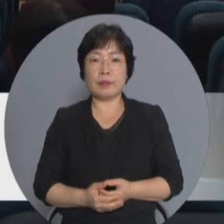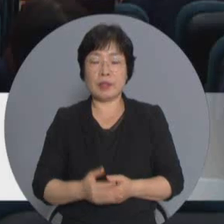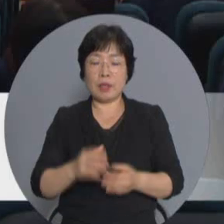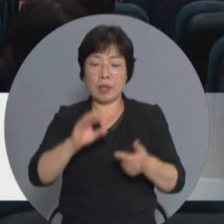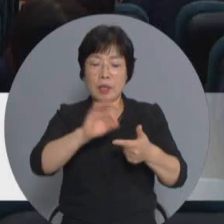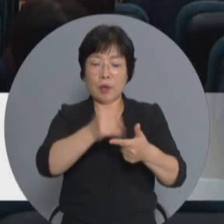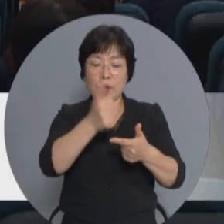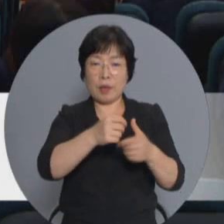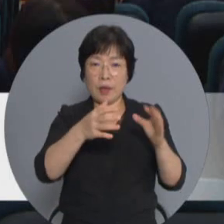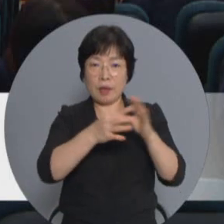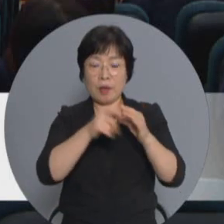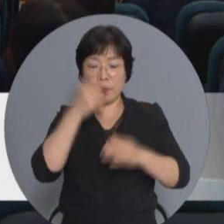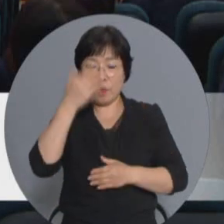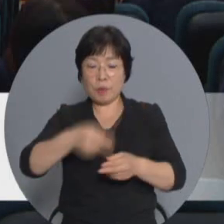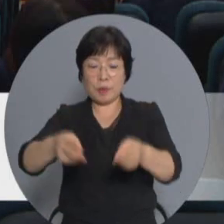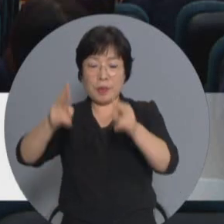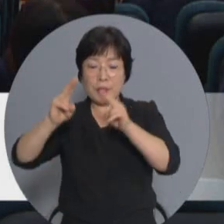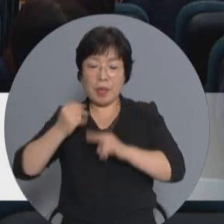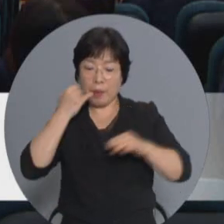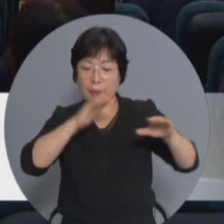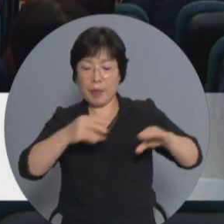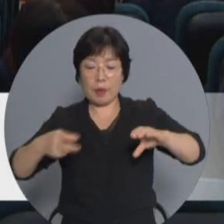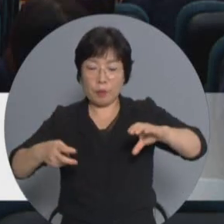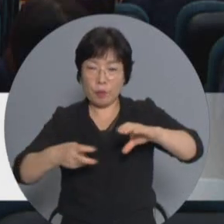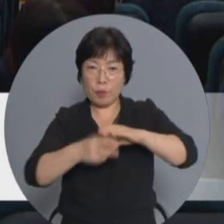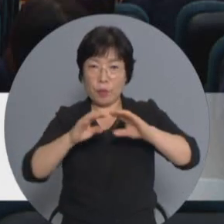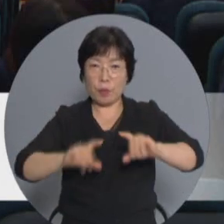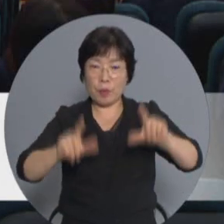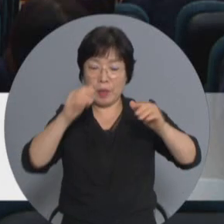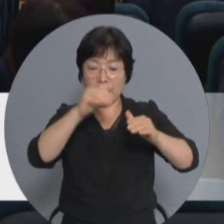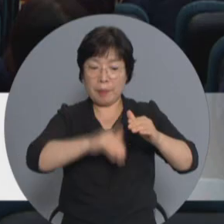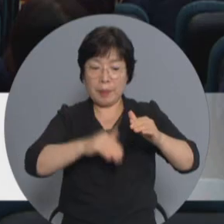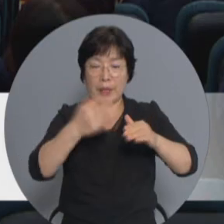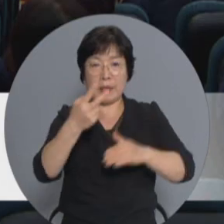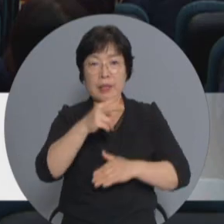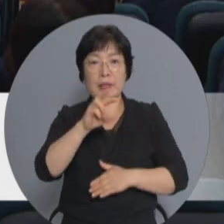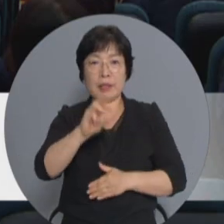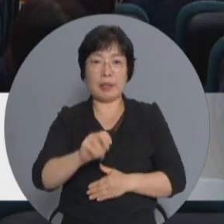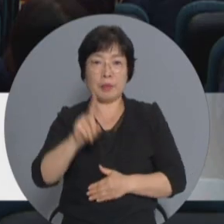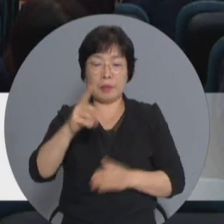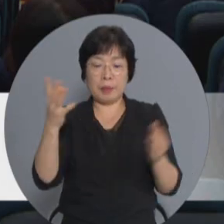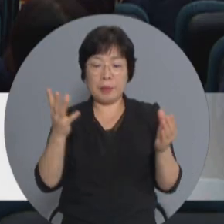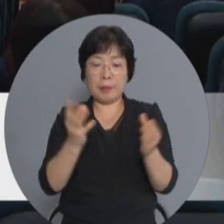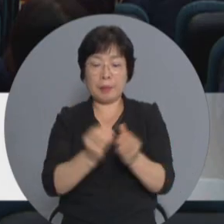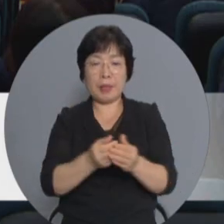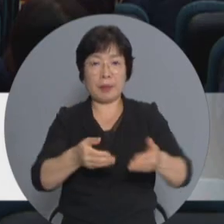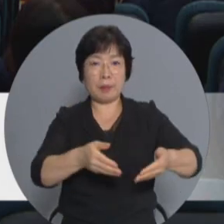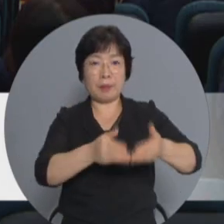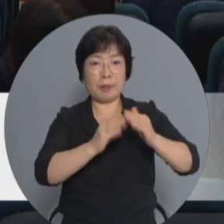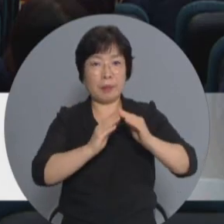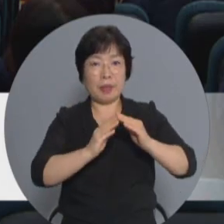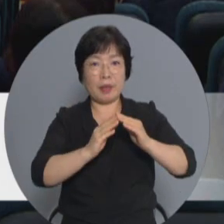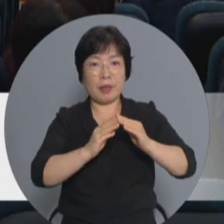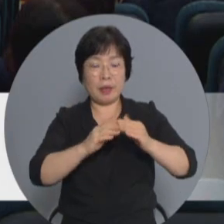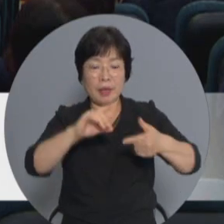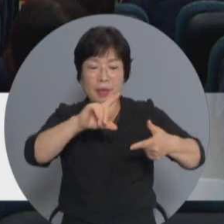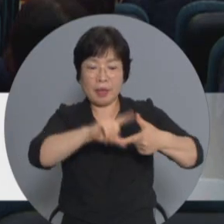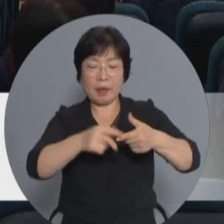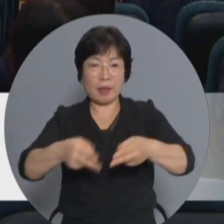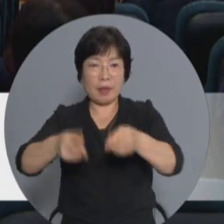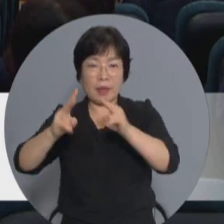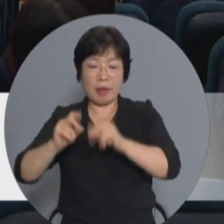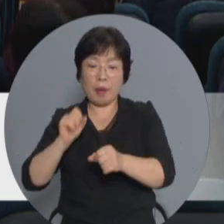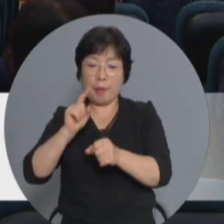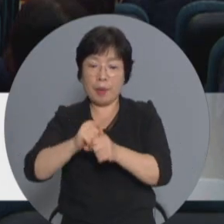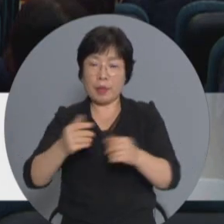영호남을 잇는 여수 남해간 해저 터널이 빠르면 올해 안에 착공해 2031년 완공됩니다. 경남도와 남해군은 이미